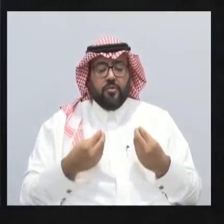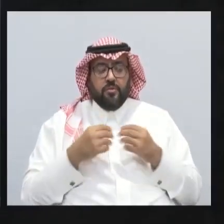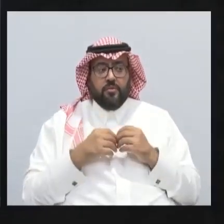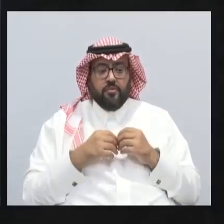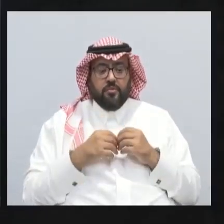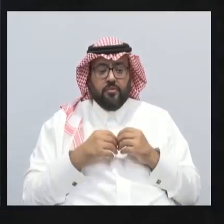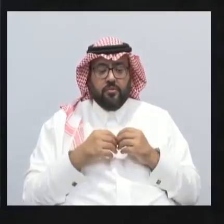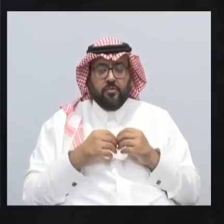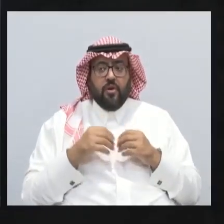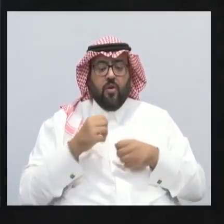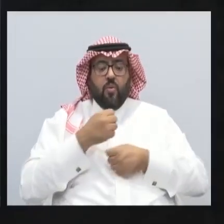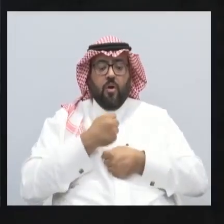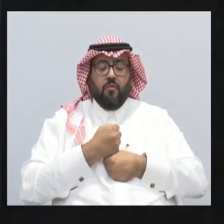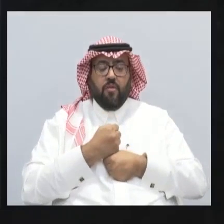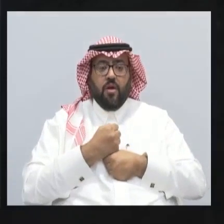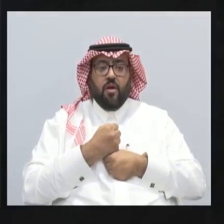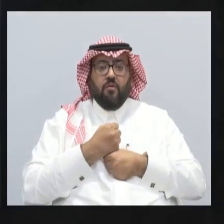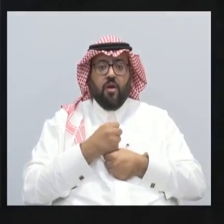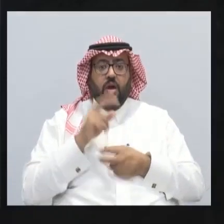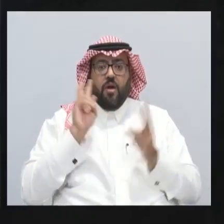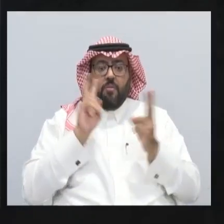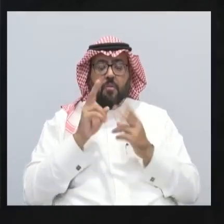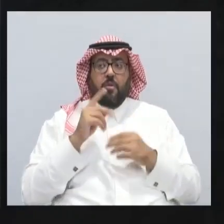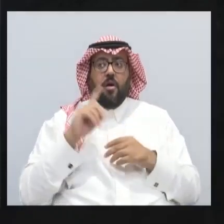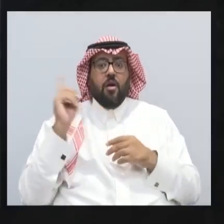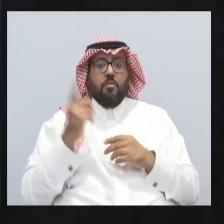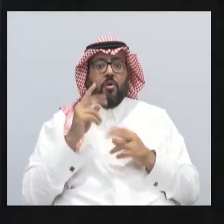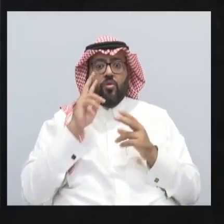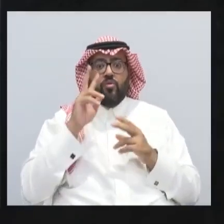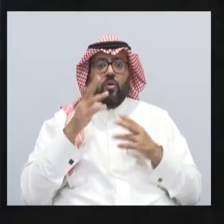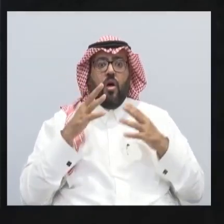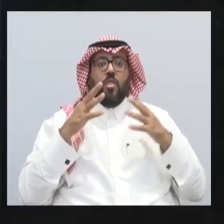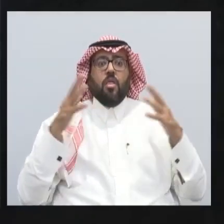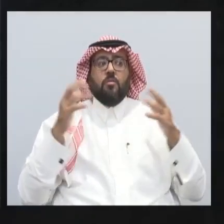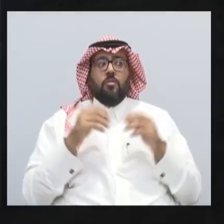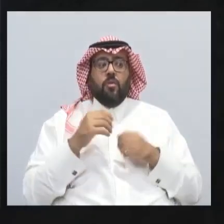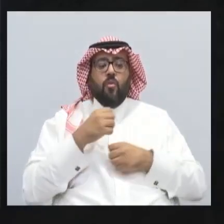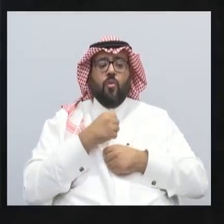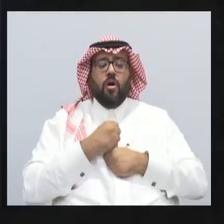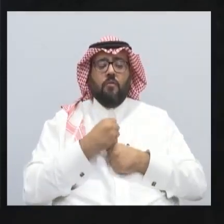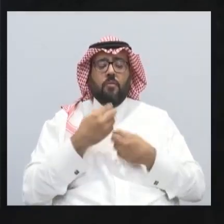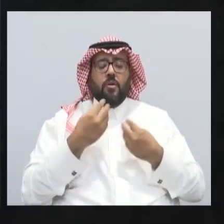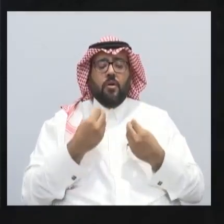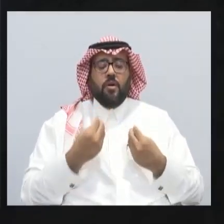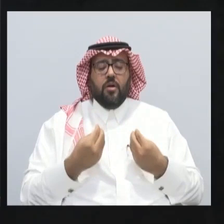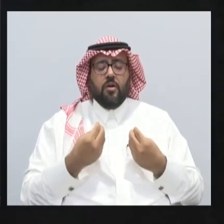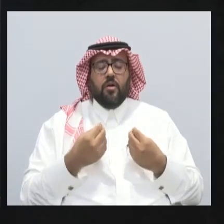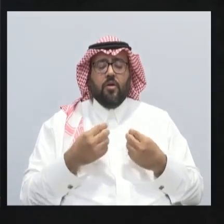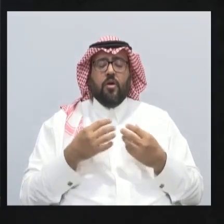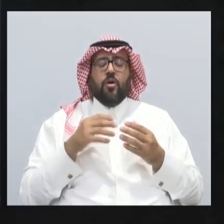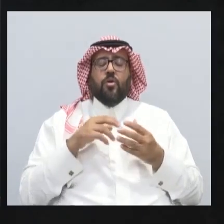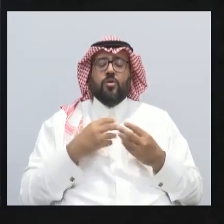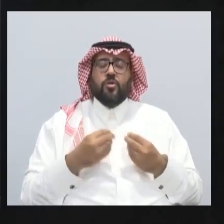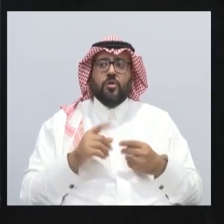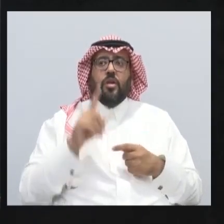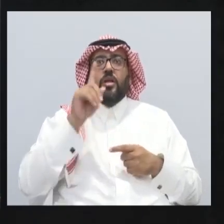فاذا وقف العبد امام ربه جل وعلا استشعر هذه العظمه فوقف بطمئنان وخشوع لله جل وعلا